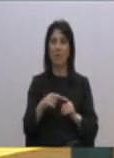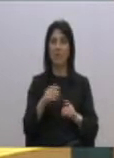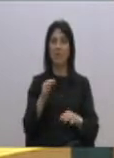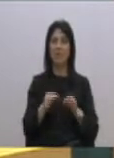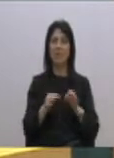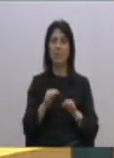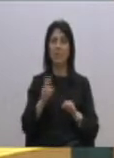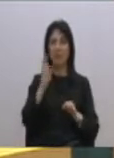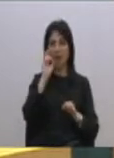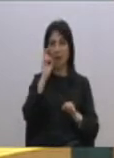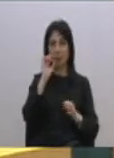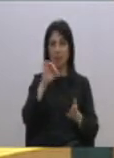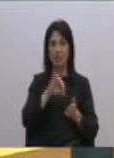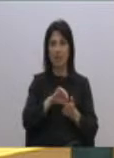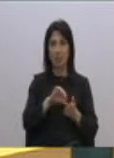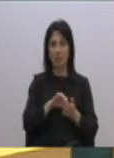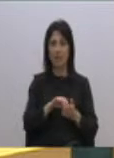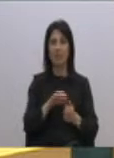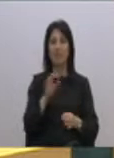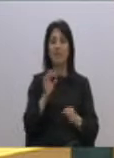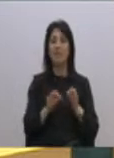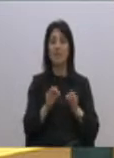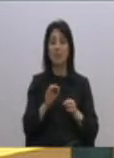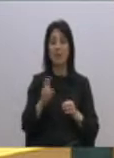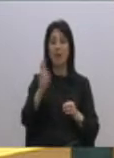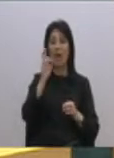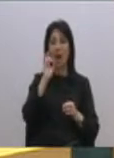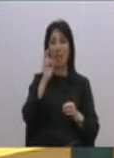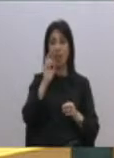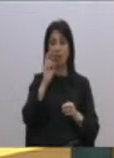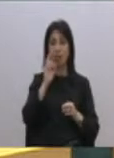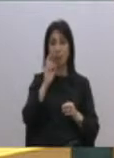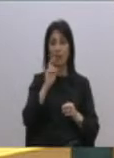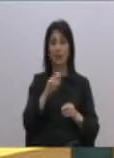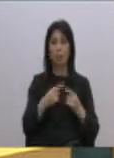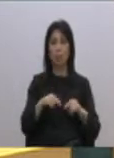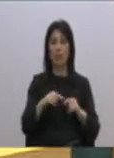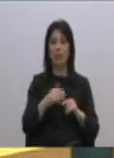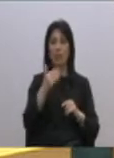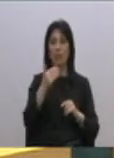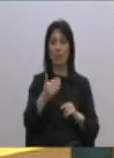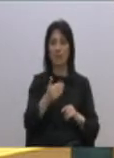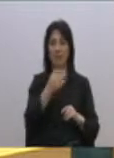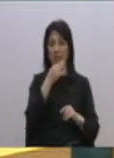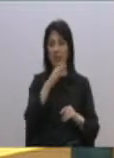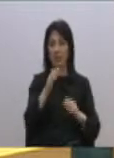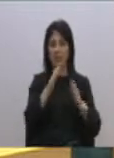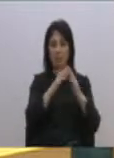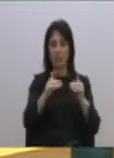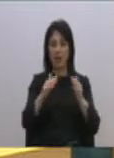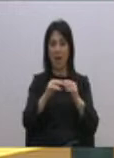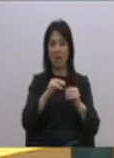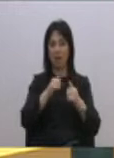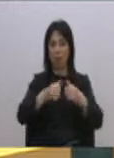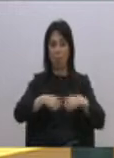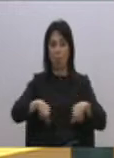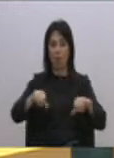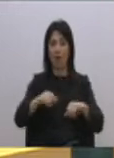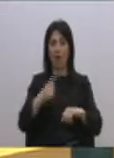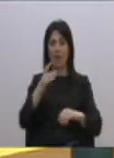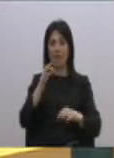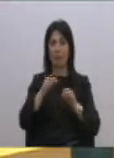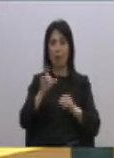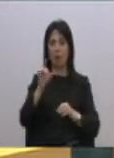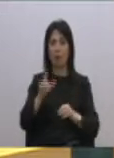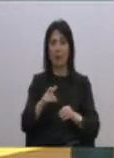სასამართლო ხელისუფლების წარმომადგენელია და სასამართლო ხელისუფლება სწორედ რომ კონსტიტუციის მიერი პალატა კოლეგია თუ თუნდაც ერთი